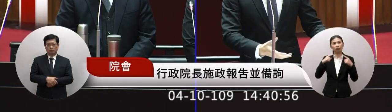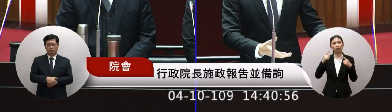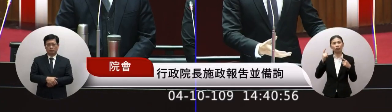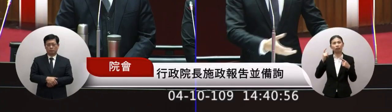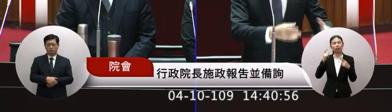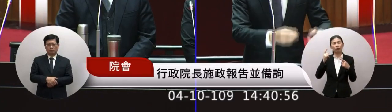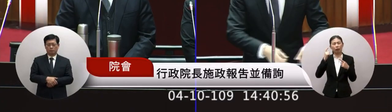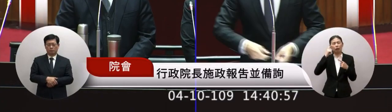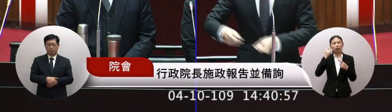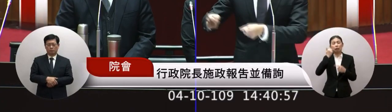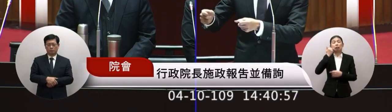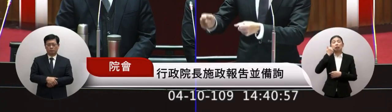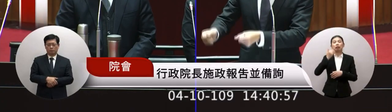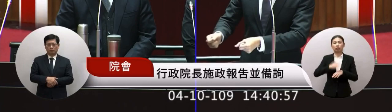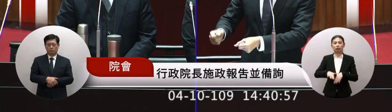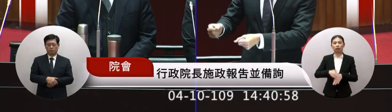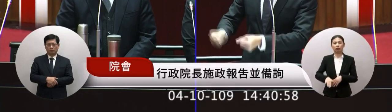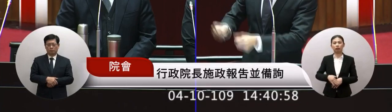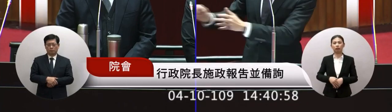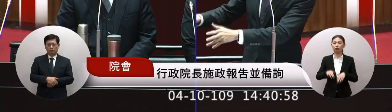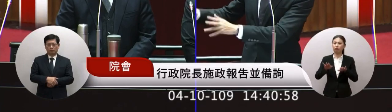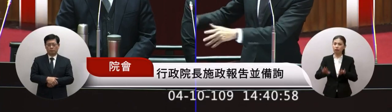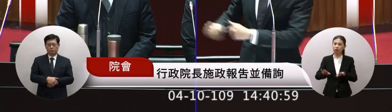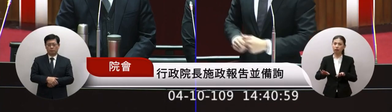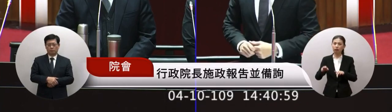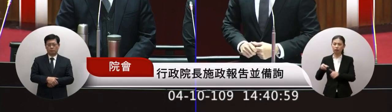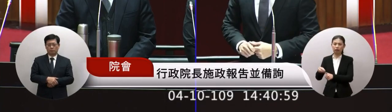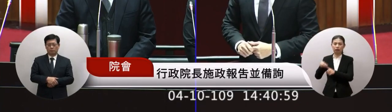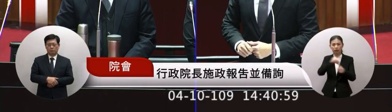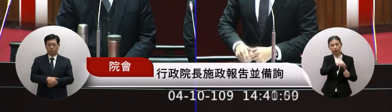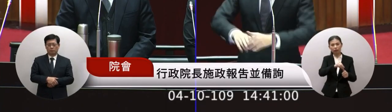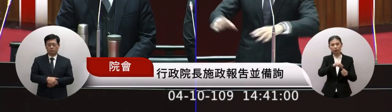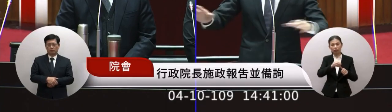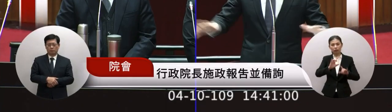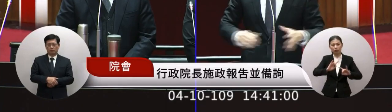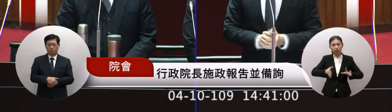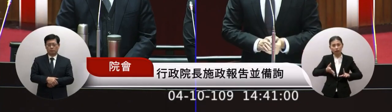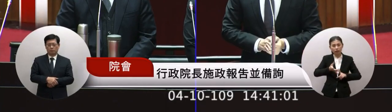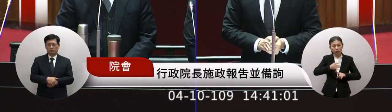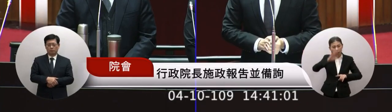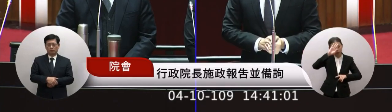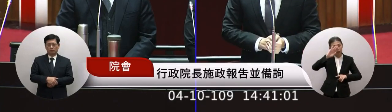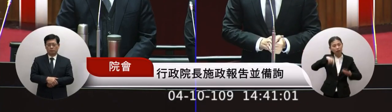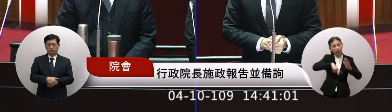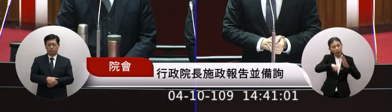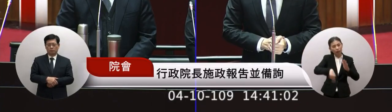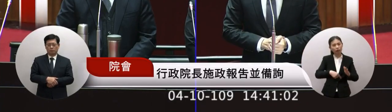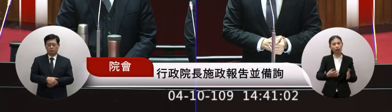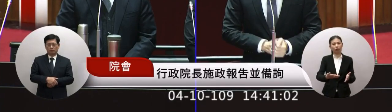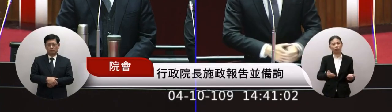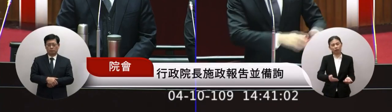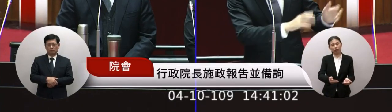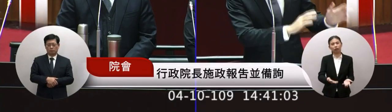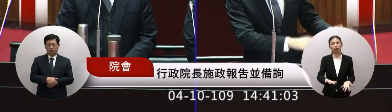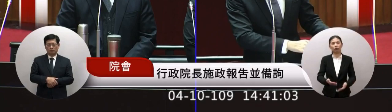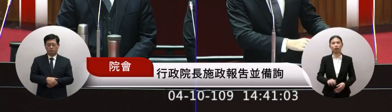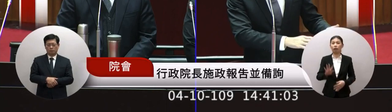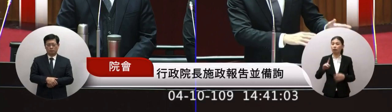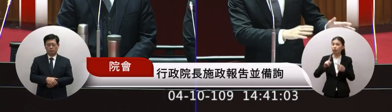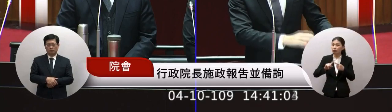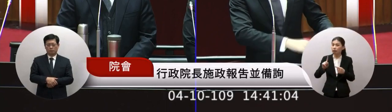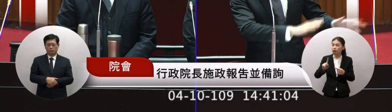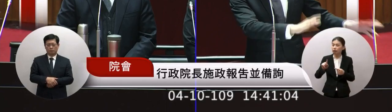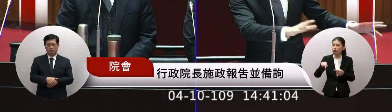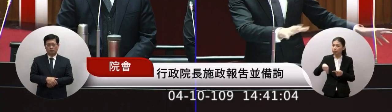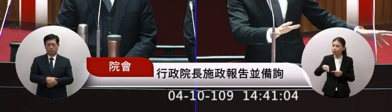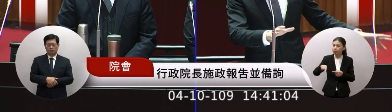亡。啊，上尾啊，即马处理的方式是甲送去精神病院，用一般的精神病院甲即个治疗。啊嘛，有的人吼，